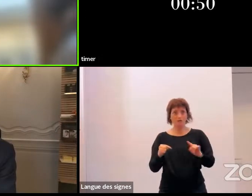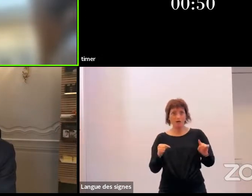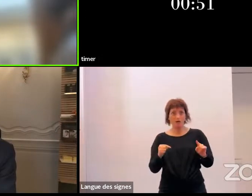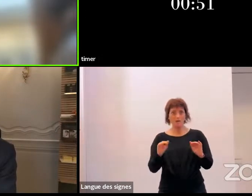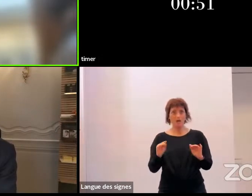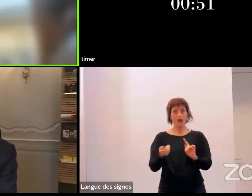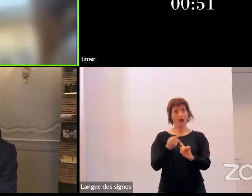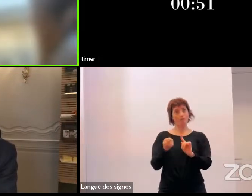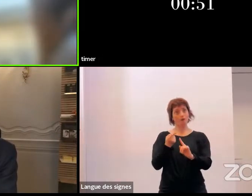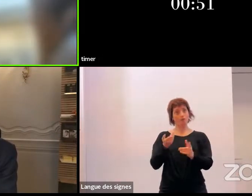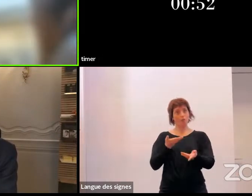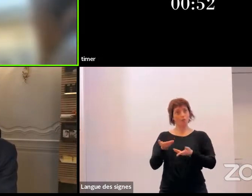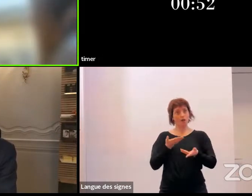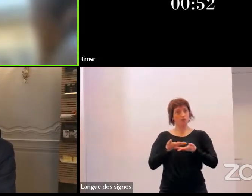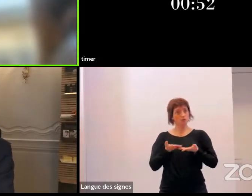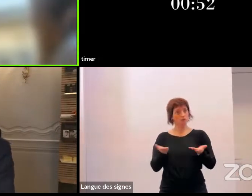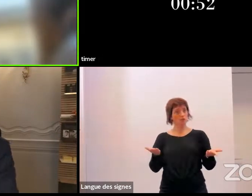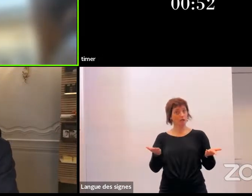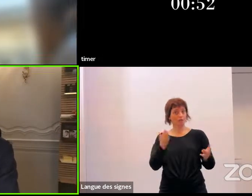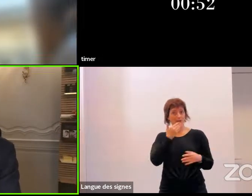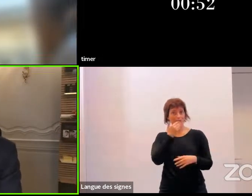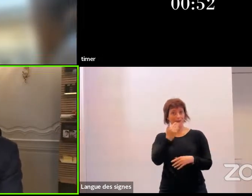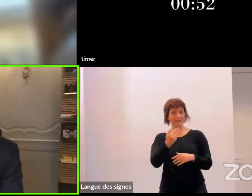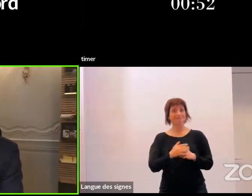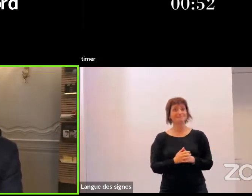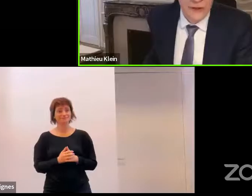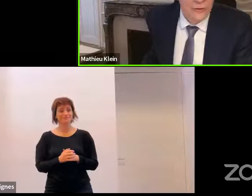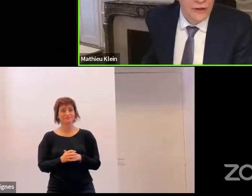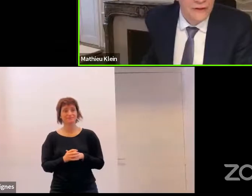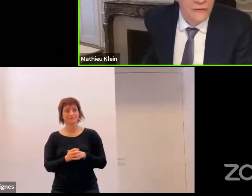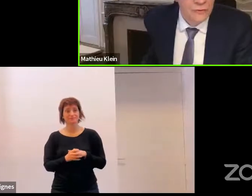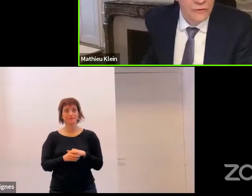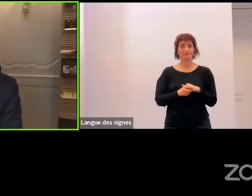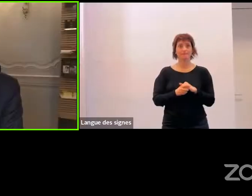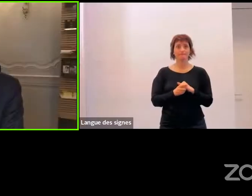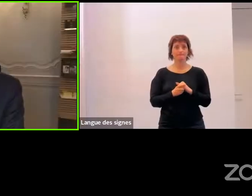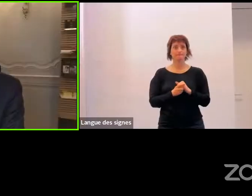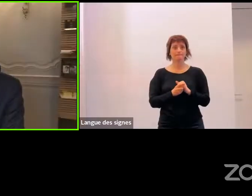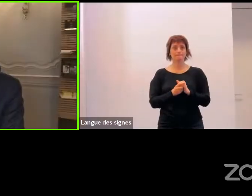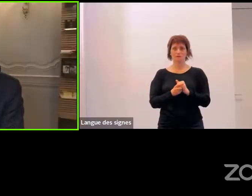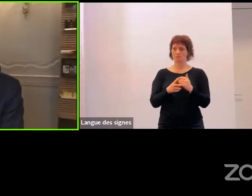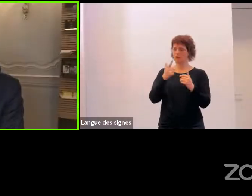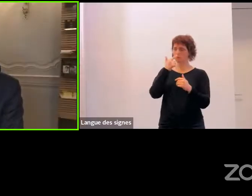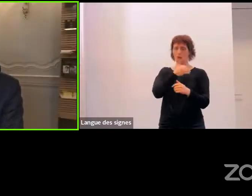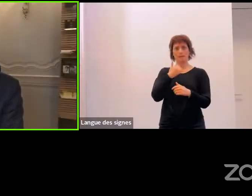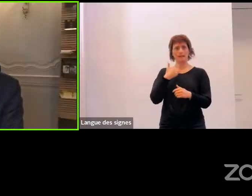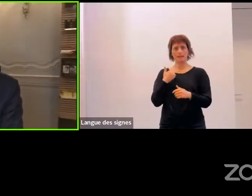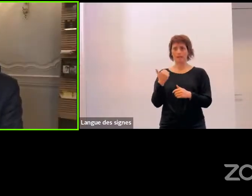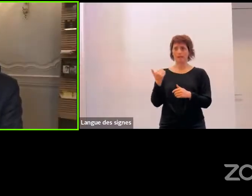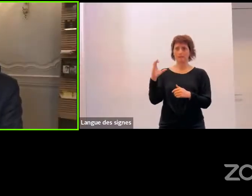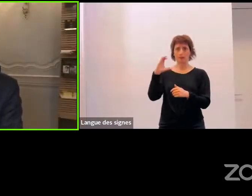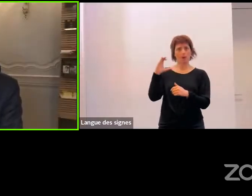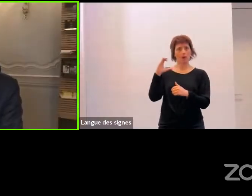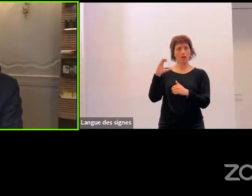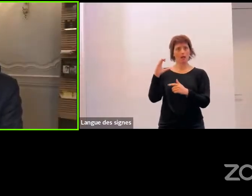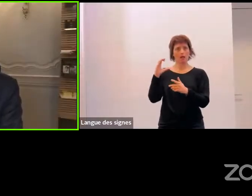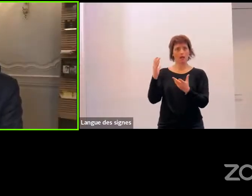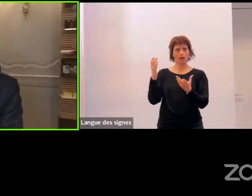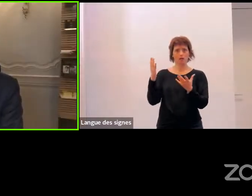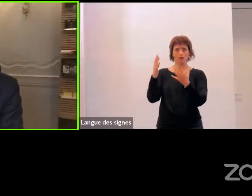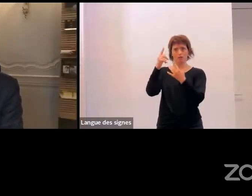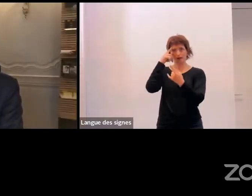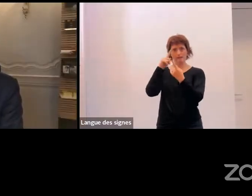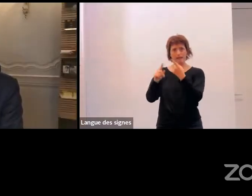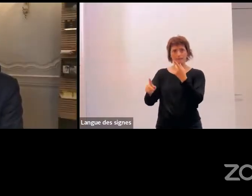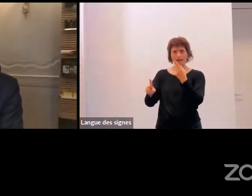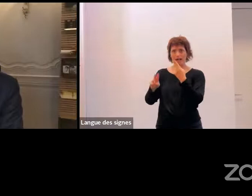pour qu'on puisse en échanger. Merci. Merci, mais je ne pense pas que l'intervention de Nadège Nicolas avait pour objectif de vous répondre.